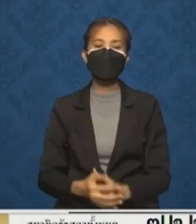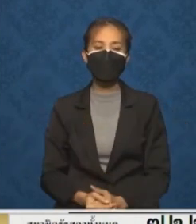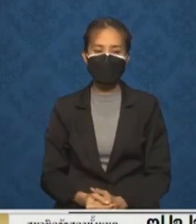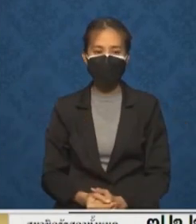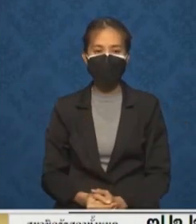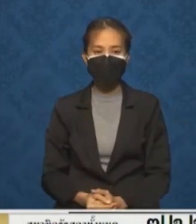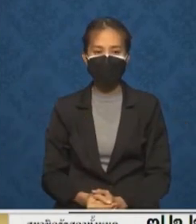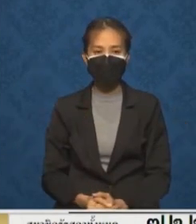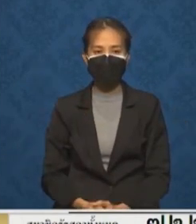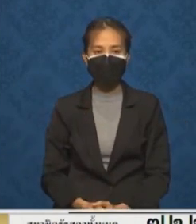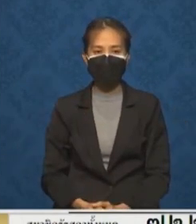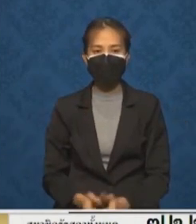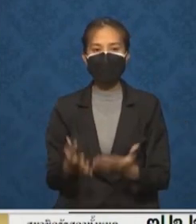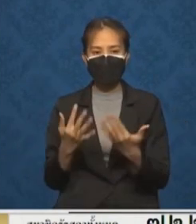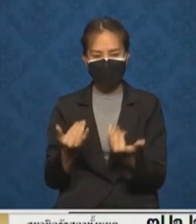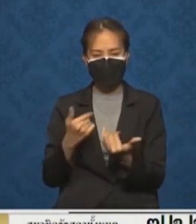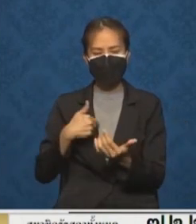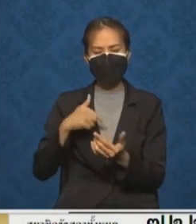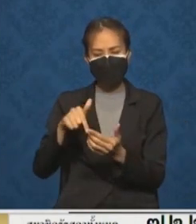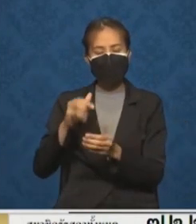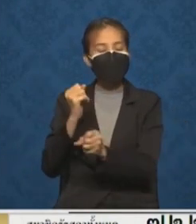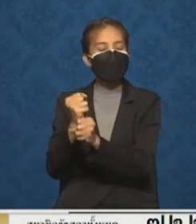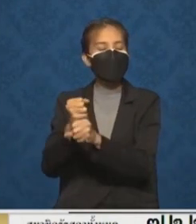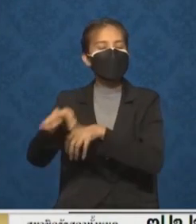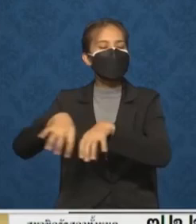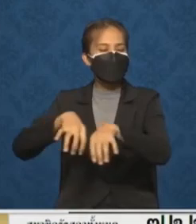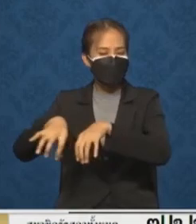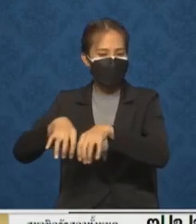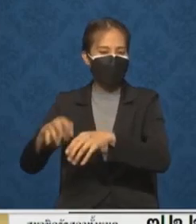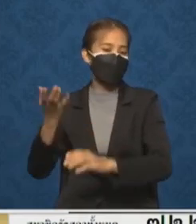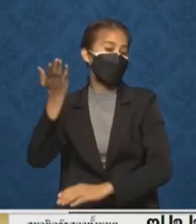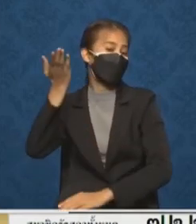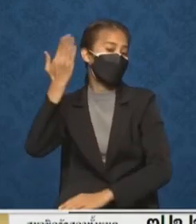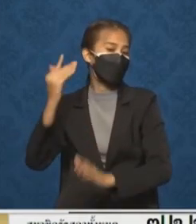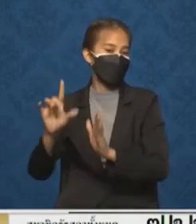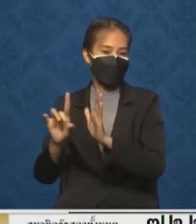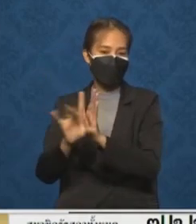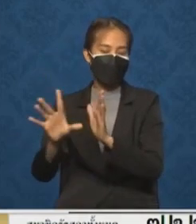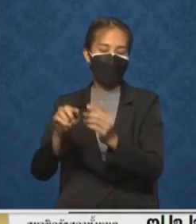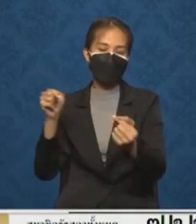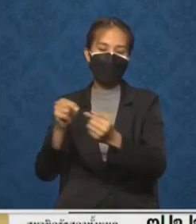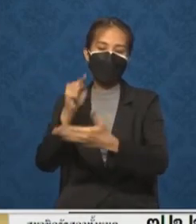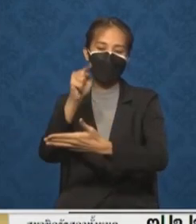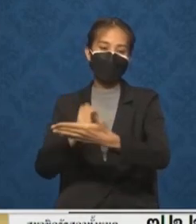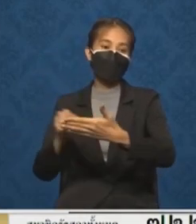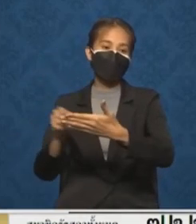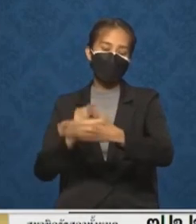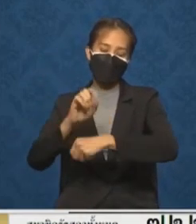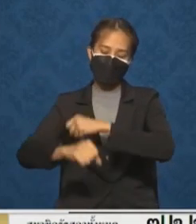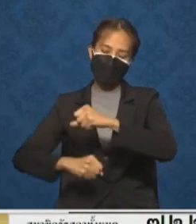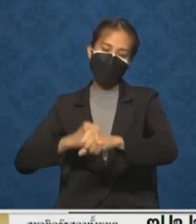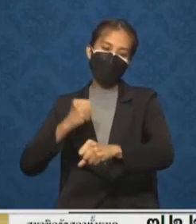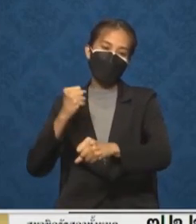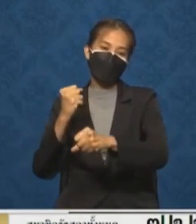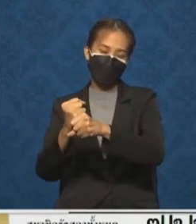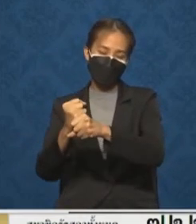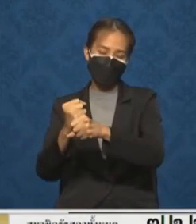วนผสมที่เราได้มันนำมาใช้เป็นครั้งสุดท้ายในการเลือกตั้งเมื่อปี